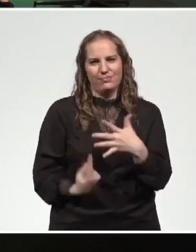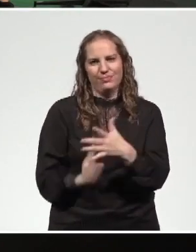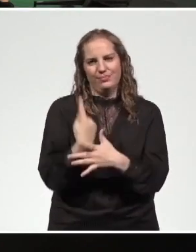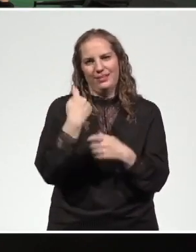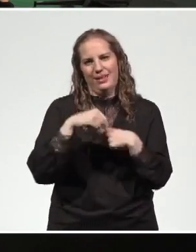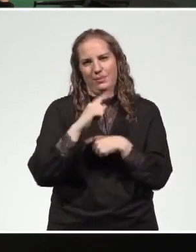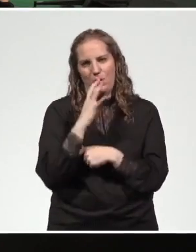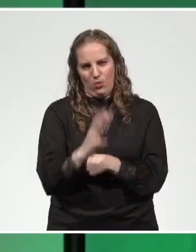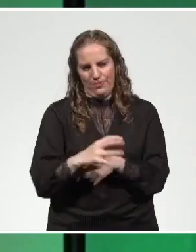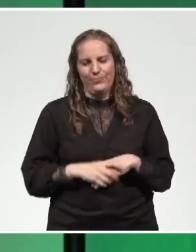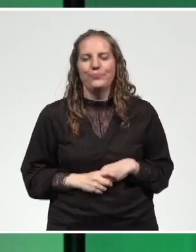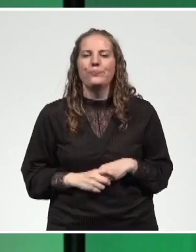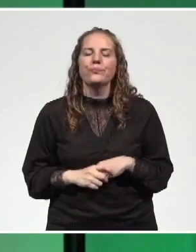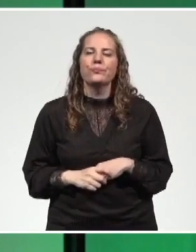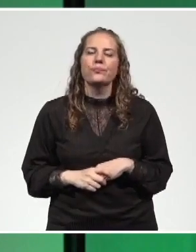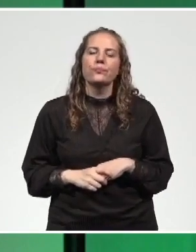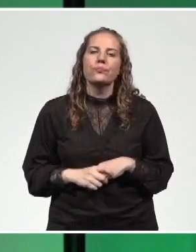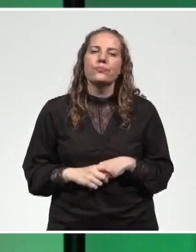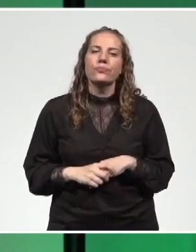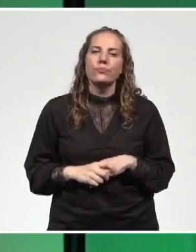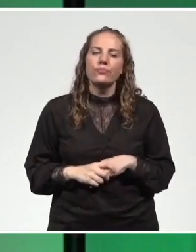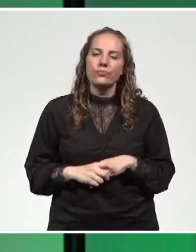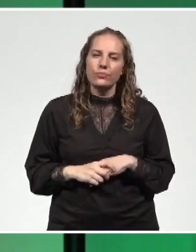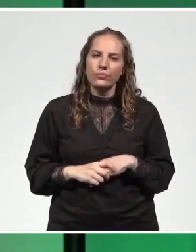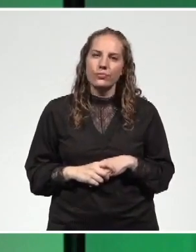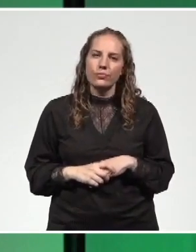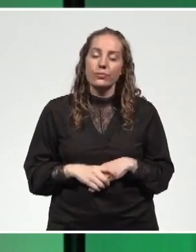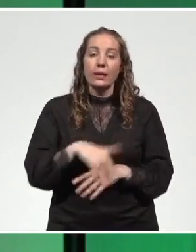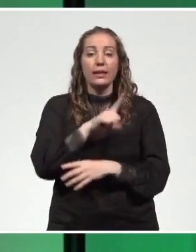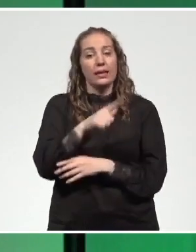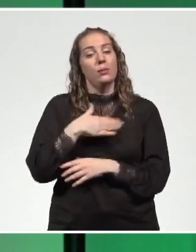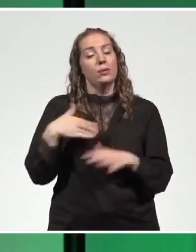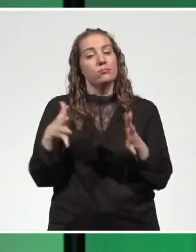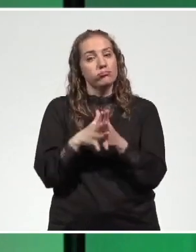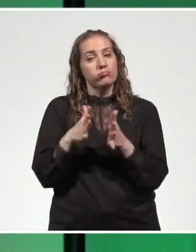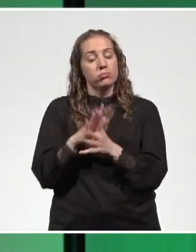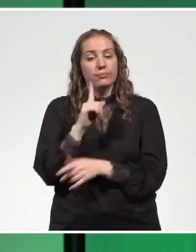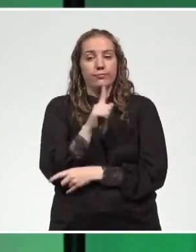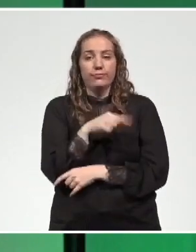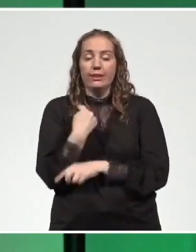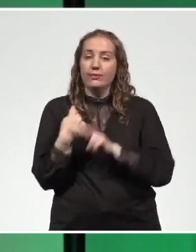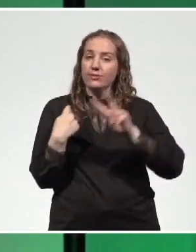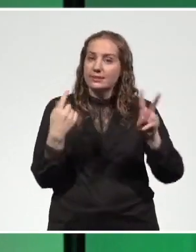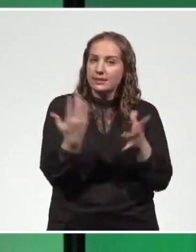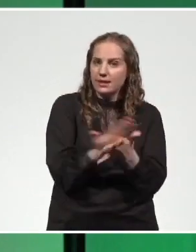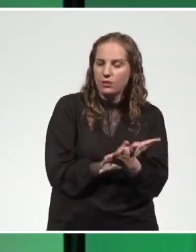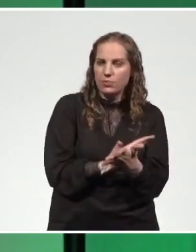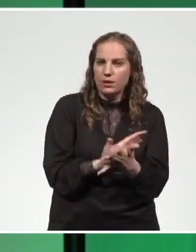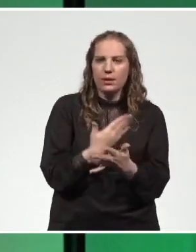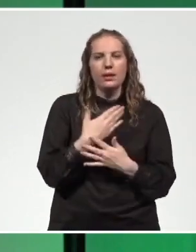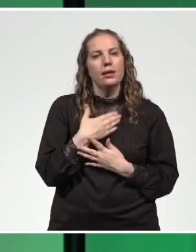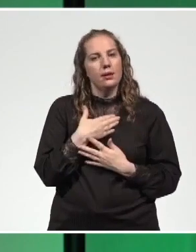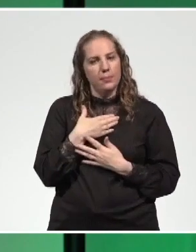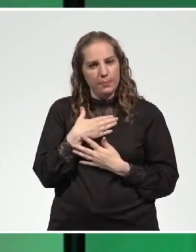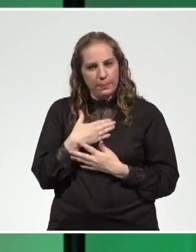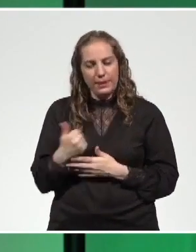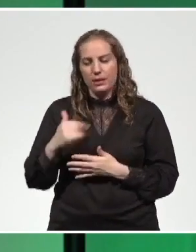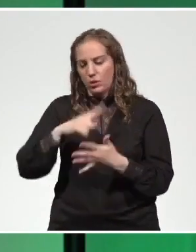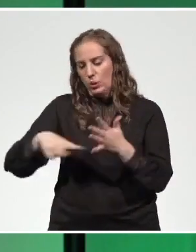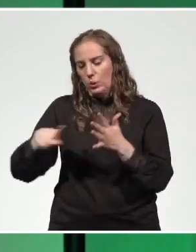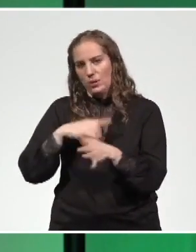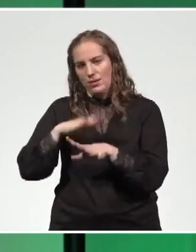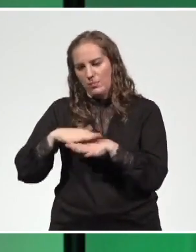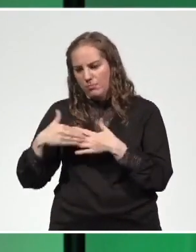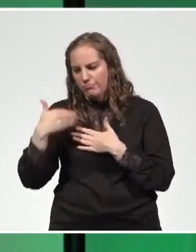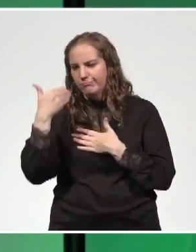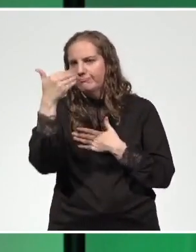málum. Mér langar hér líka að nefna að við í Vafki við viljum stíga stór skref á kjörtímabilinu í